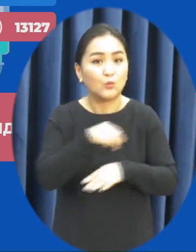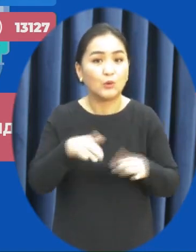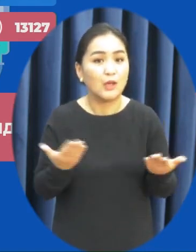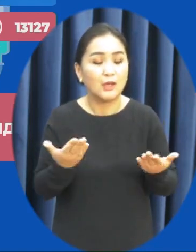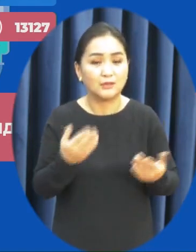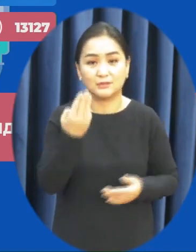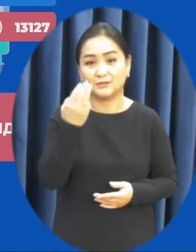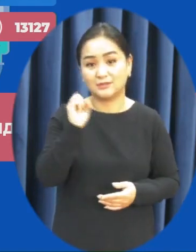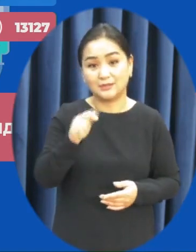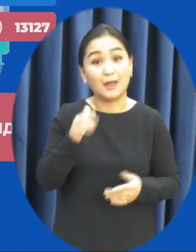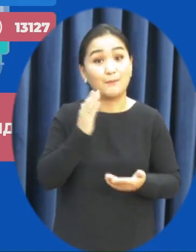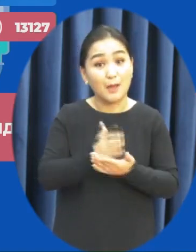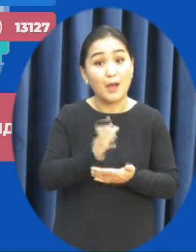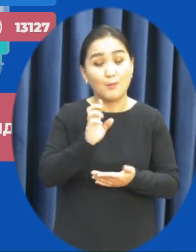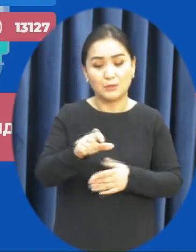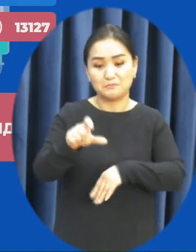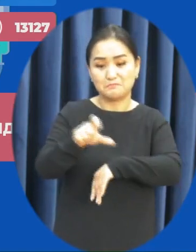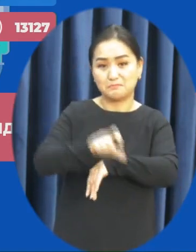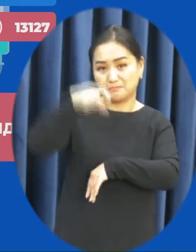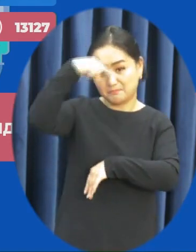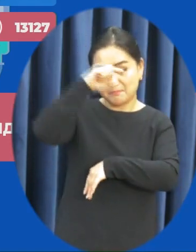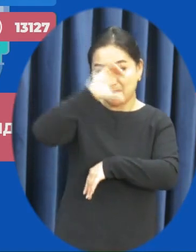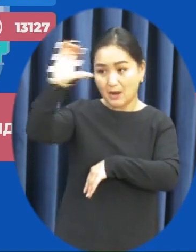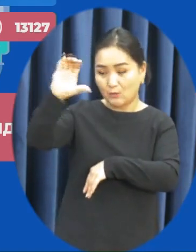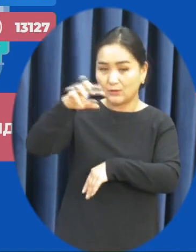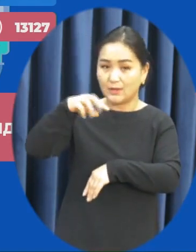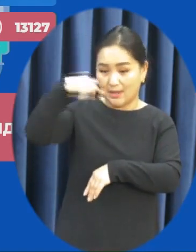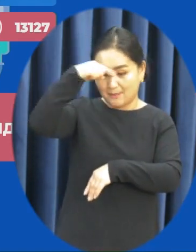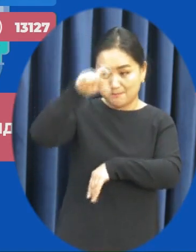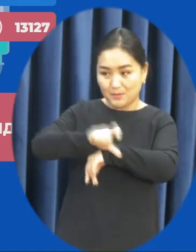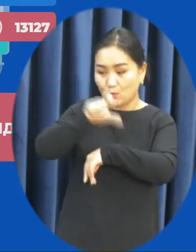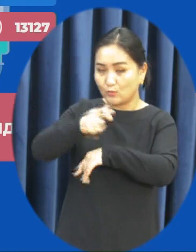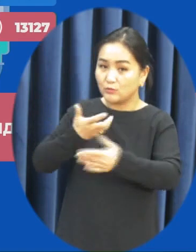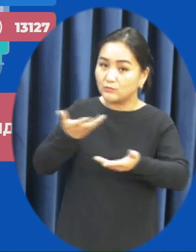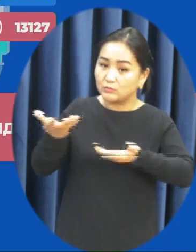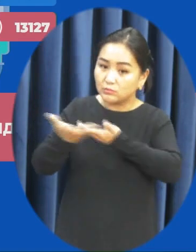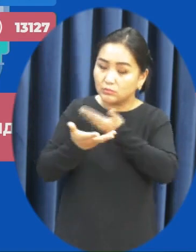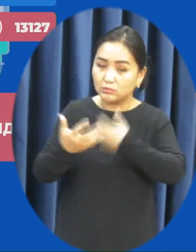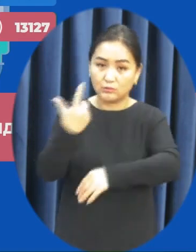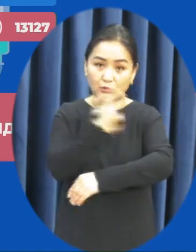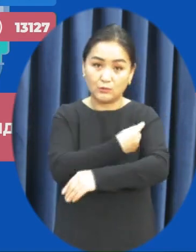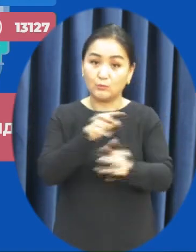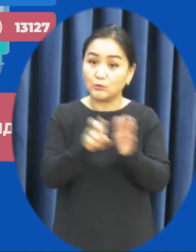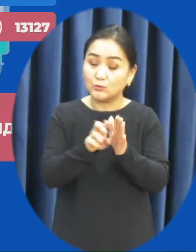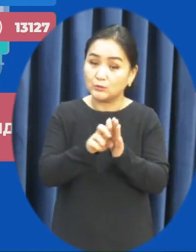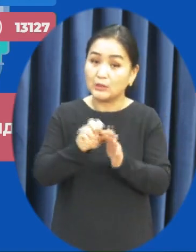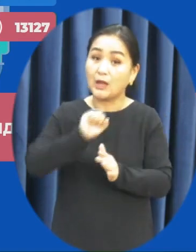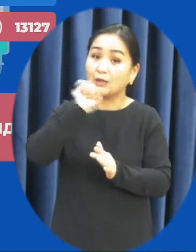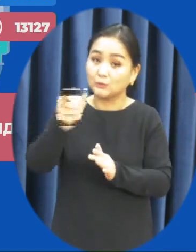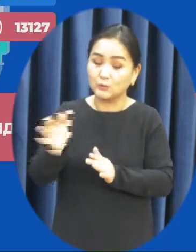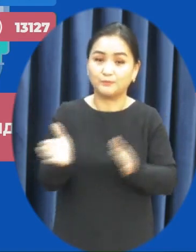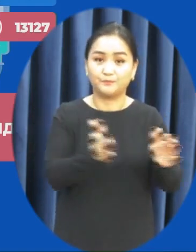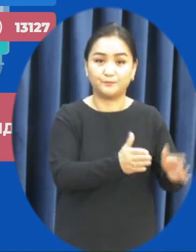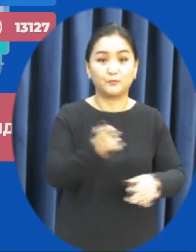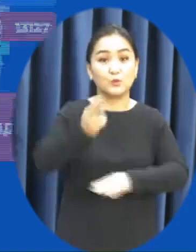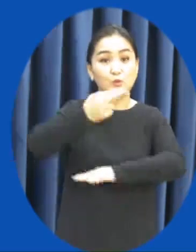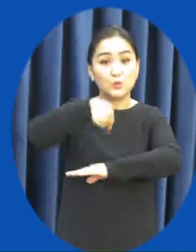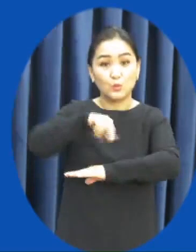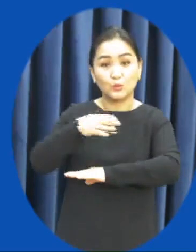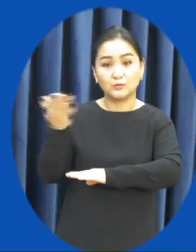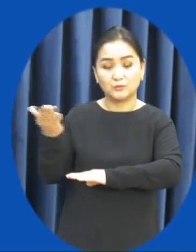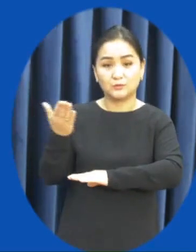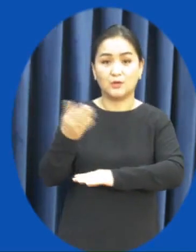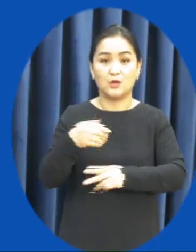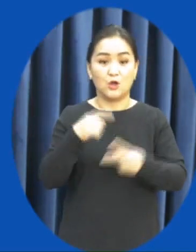ཁས འོས གསམ སེུ སུག དགོས ཁེ དག ཁེ ཐུག དགོས འོངས ཁེ ལེ